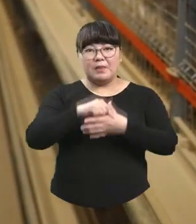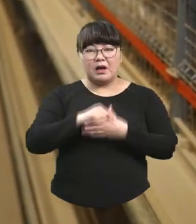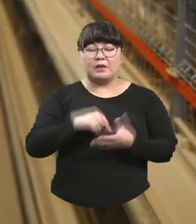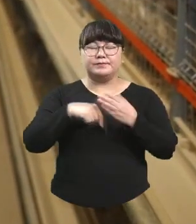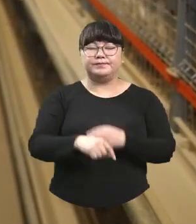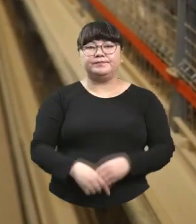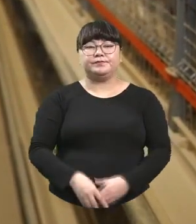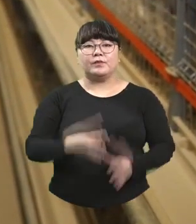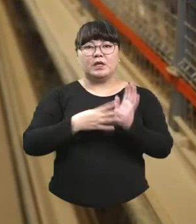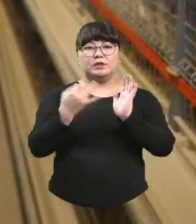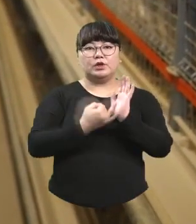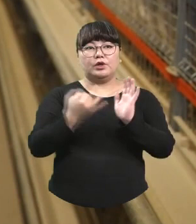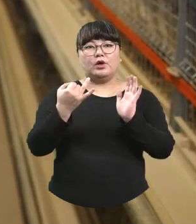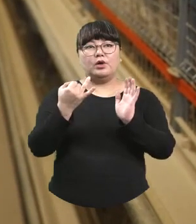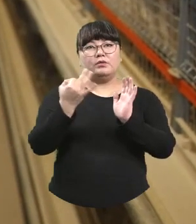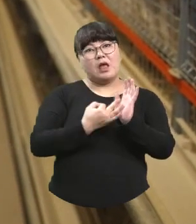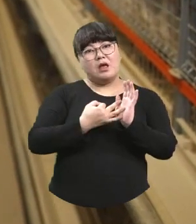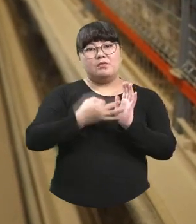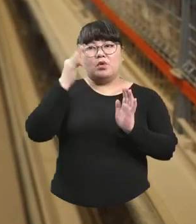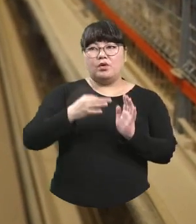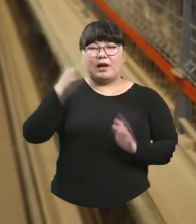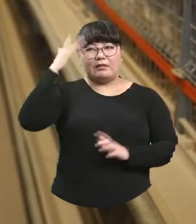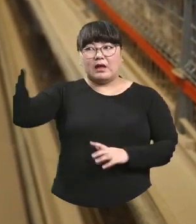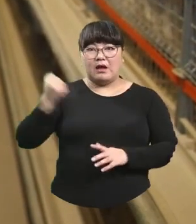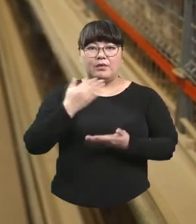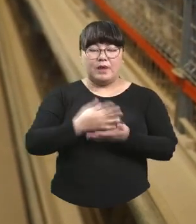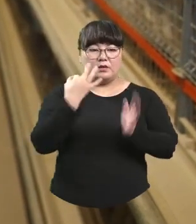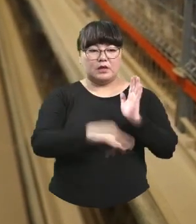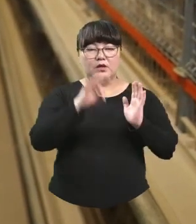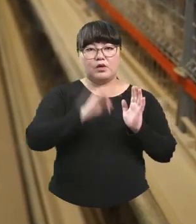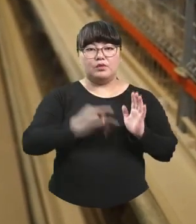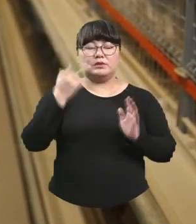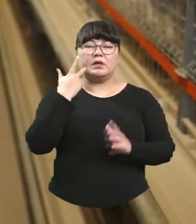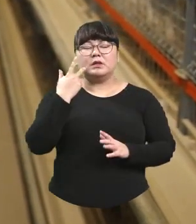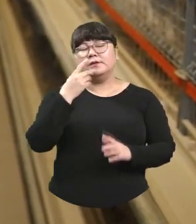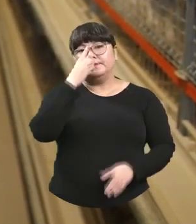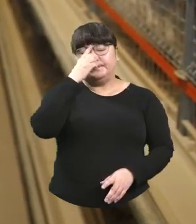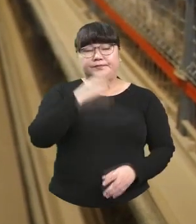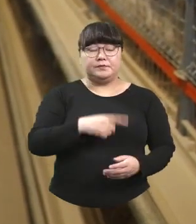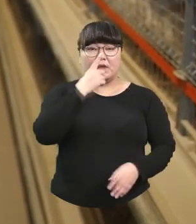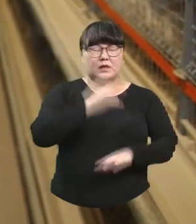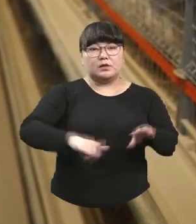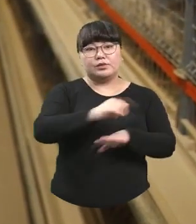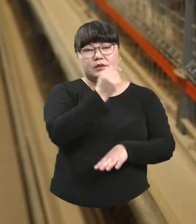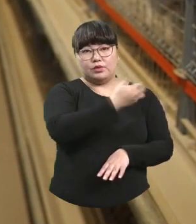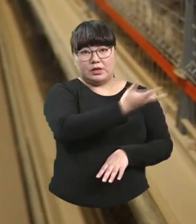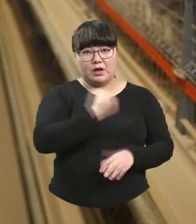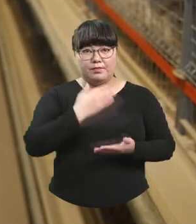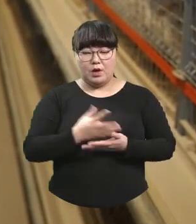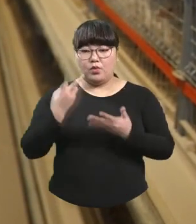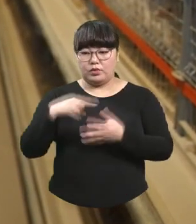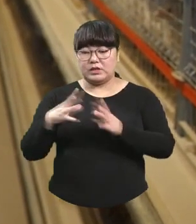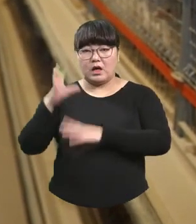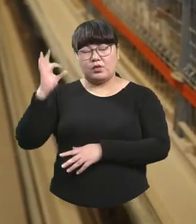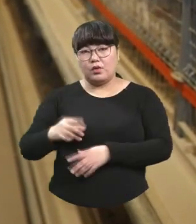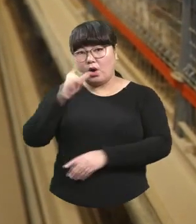махны хэрэгцээнийхээ бараг 97-8 орчим хувийг бол гаднаас авж байгаа. Тэр дундаа 80% нь бараг 90 орчим хувийг нь бол хятадын зах зээлээс бол нийлүүлж байна.